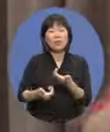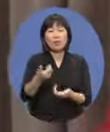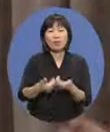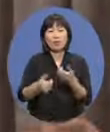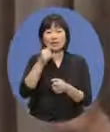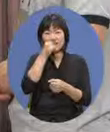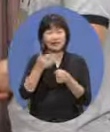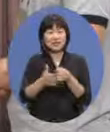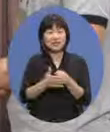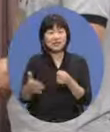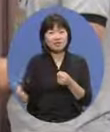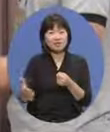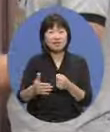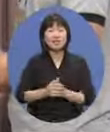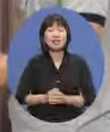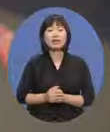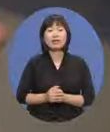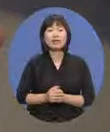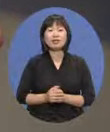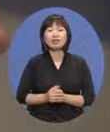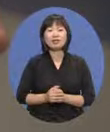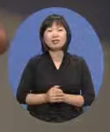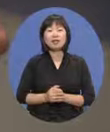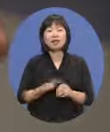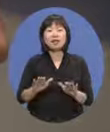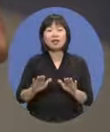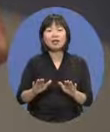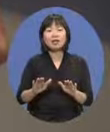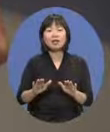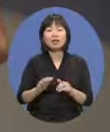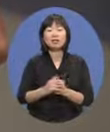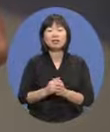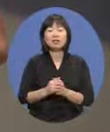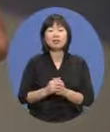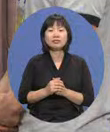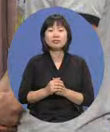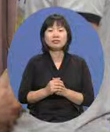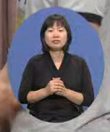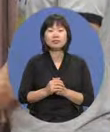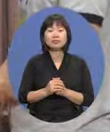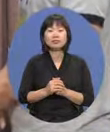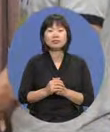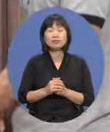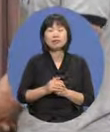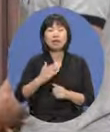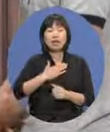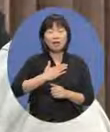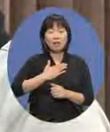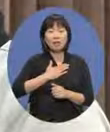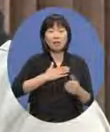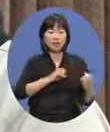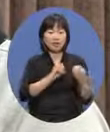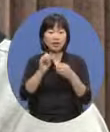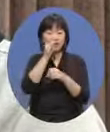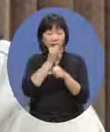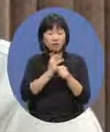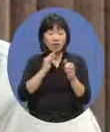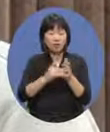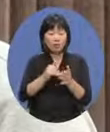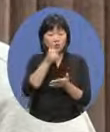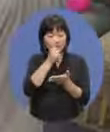한 번만. 네, 우리 공주님부터. 여기 지금 업무 보러 나오신 거 아니거든요. 감정 대화예요. 무슨